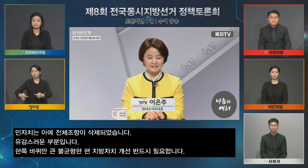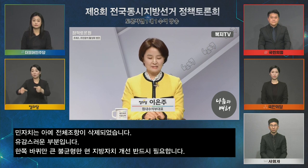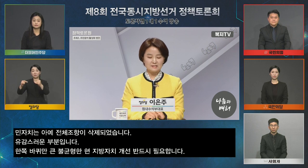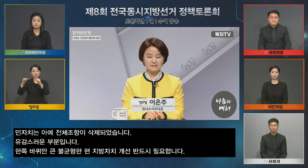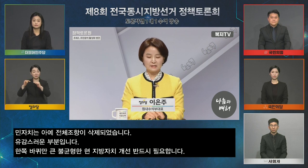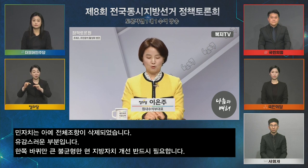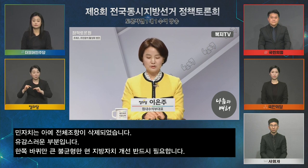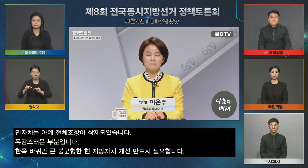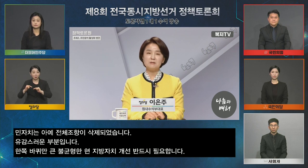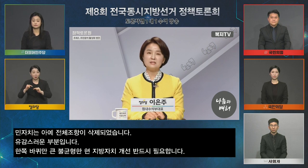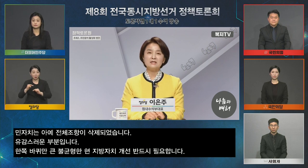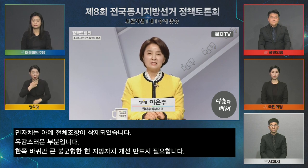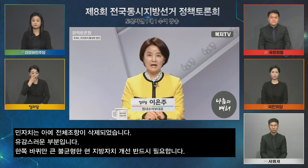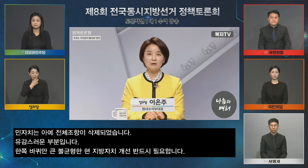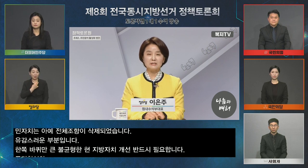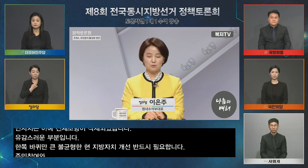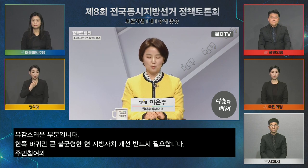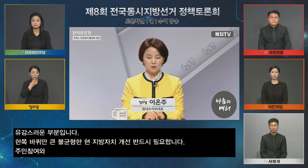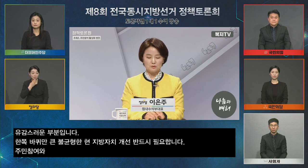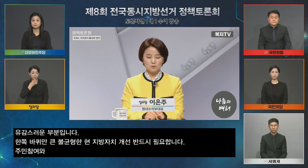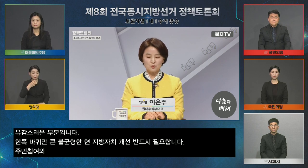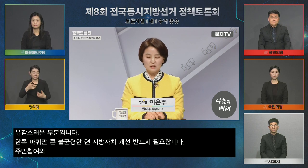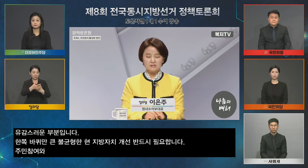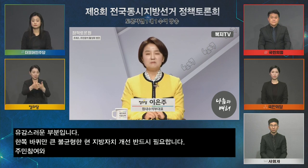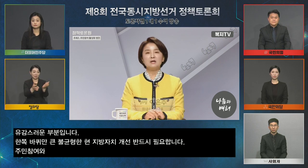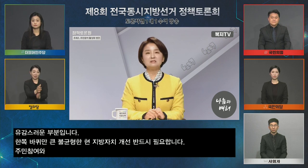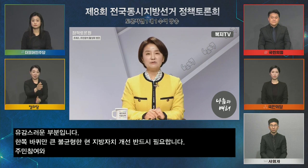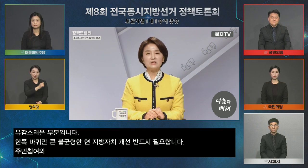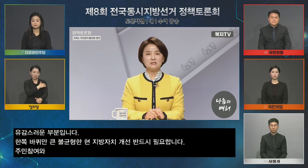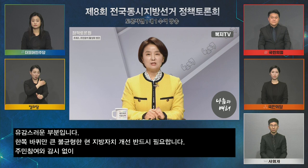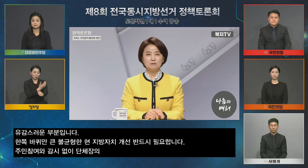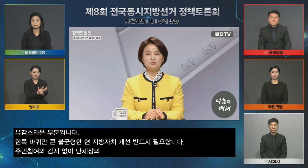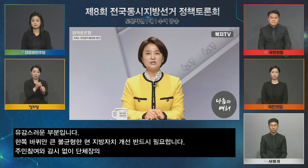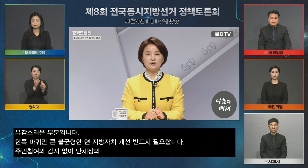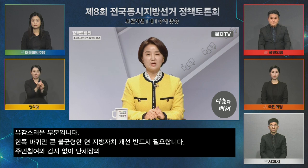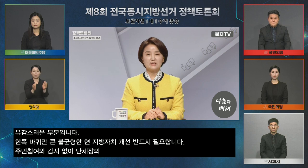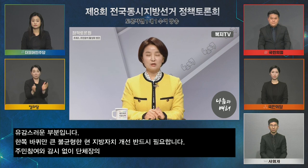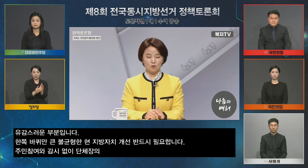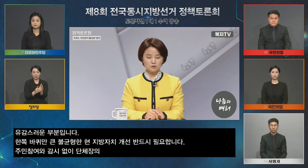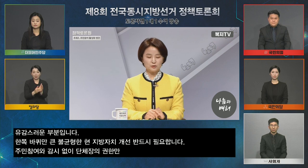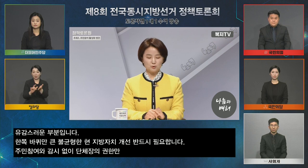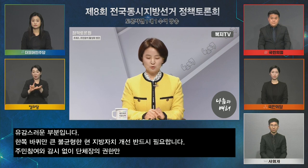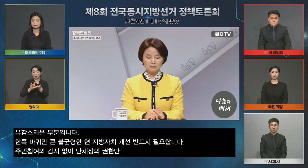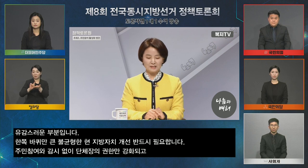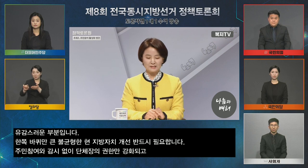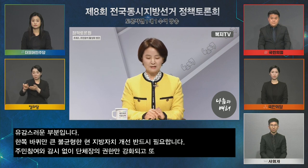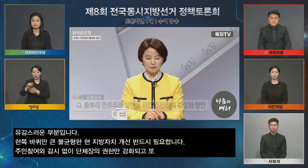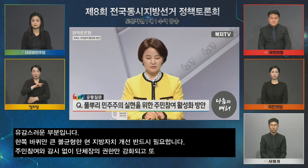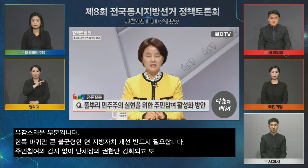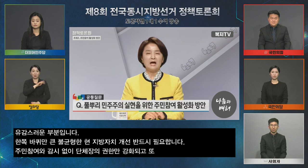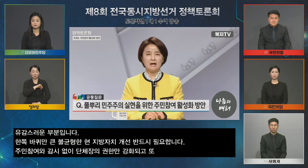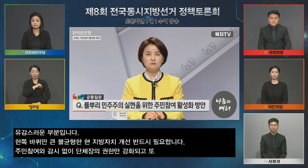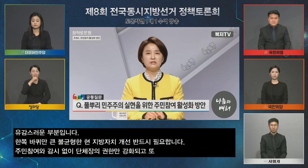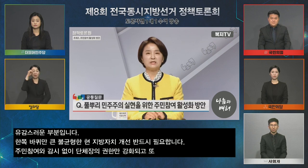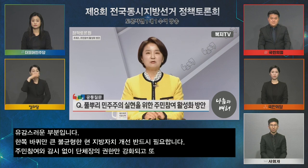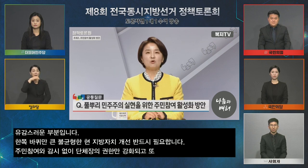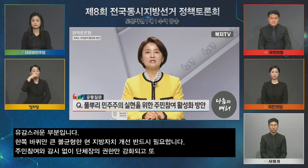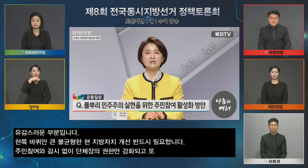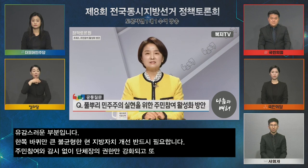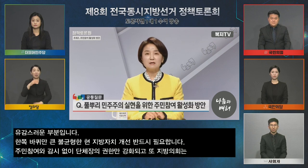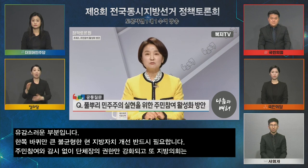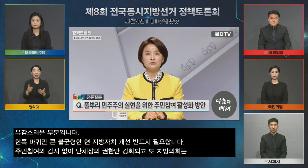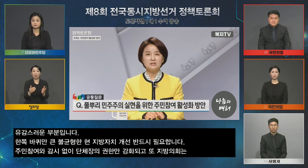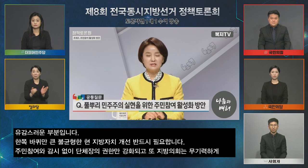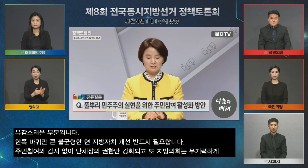없이 단체장의 권한만 강화되고 또 지방의회는 무기력하게 거수기 노름만 한다면 아무리